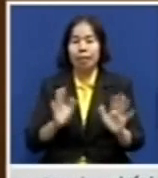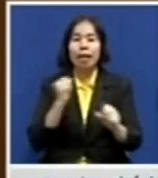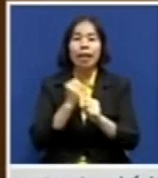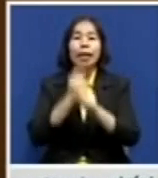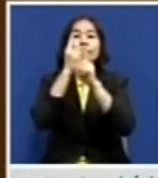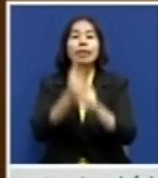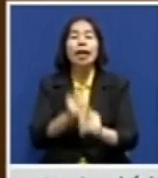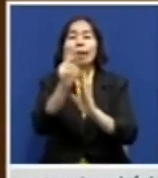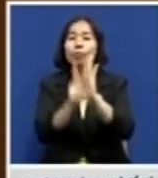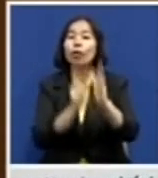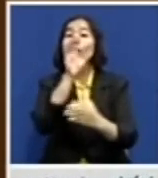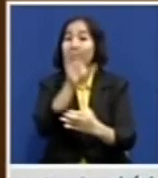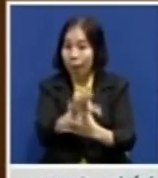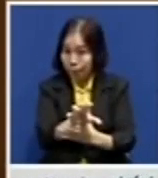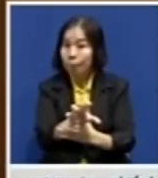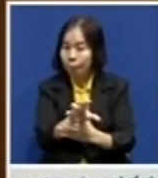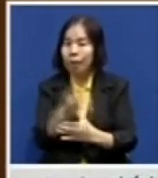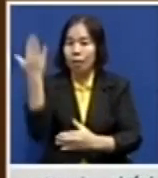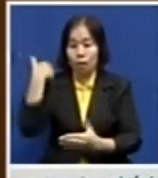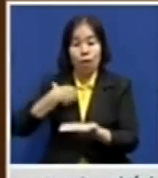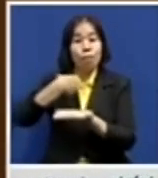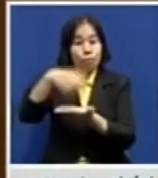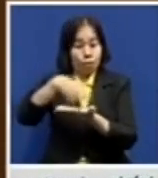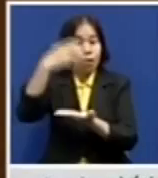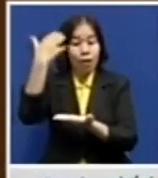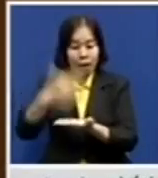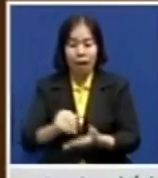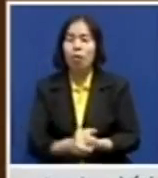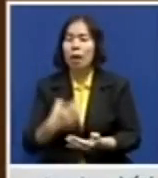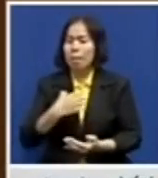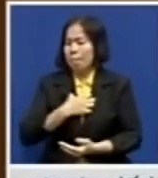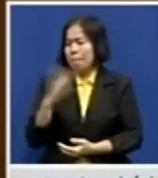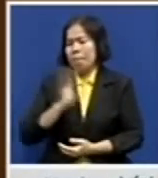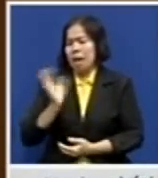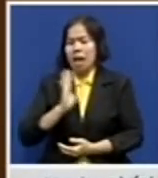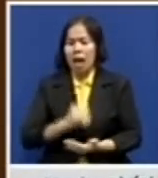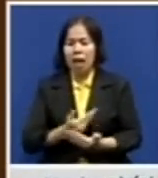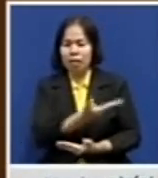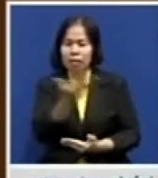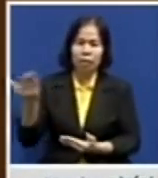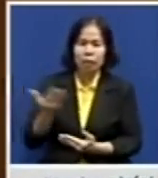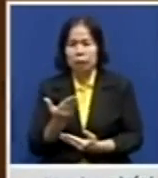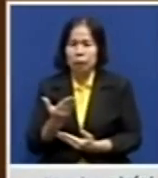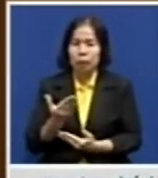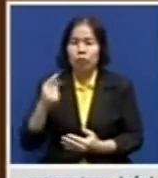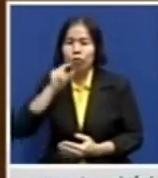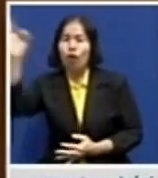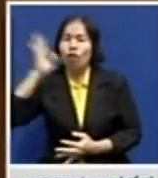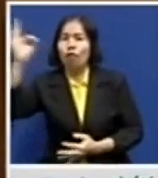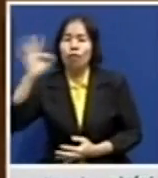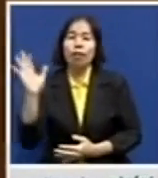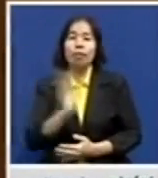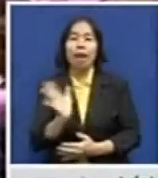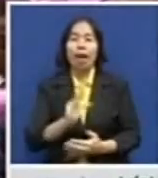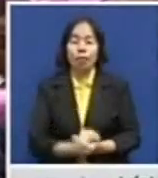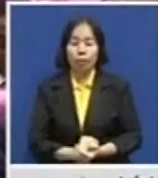ามและที่เรียนไว้ก็เคยให้เหตุผลไว้ครั้งหนึ่งว่าไม่อยากให้พวกเรามีคดีที่ศาลใน